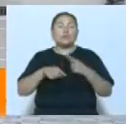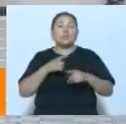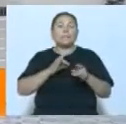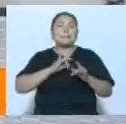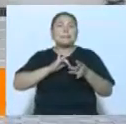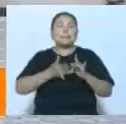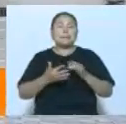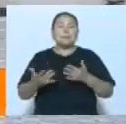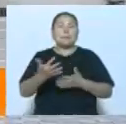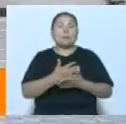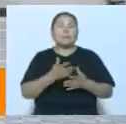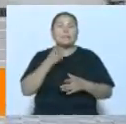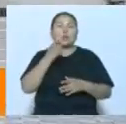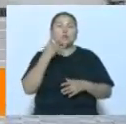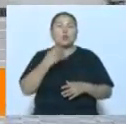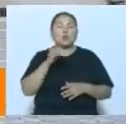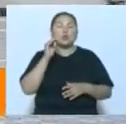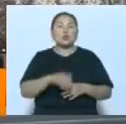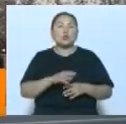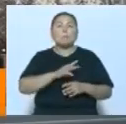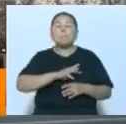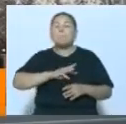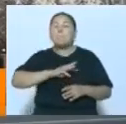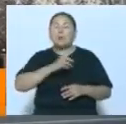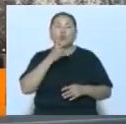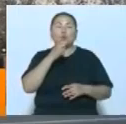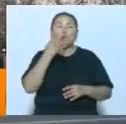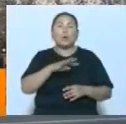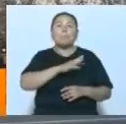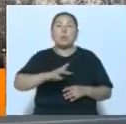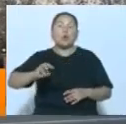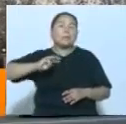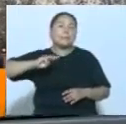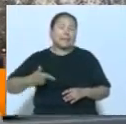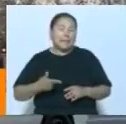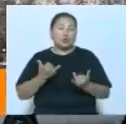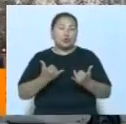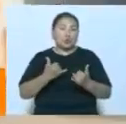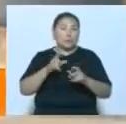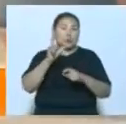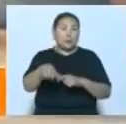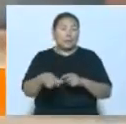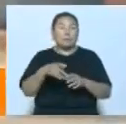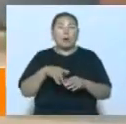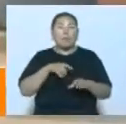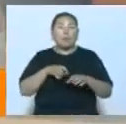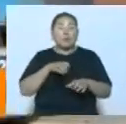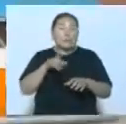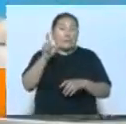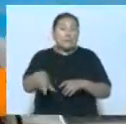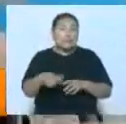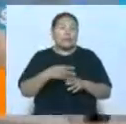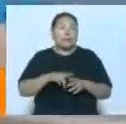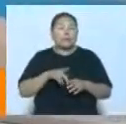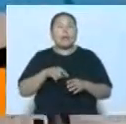собрала с потерпевших свыше 144 миллионов тенге. Во всех случаях подозреваемая получала деньги, убеждая своих жертв в том, что